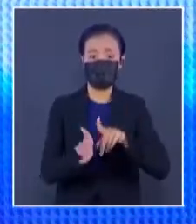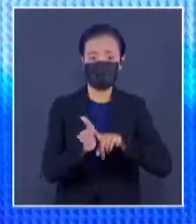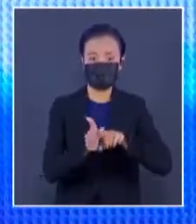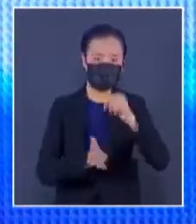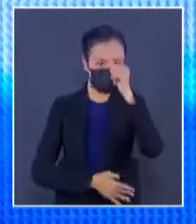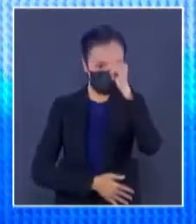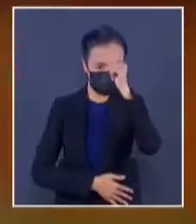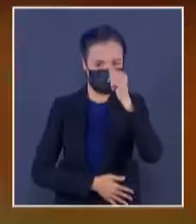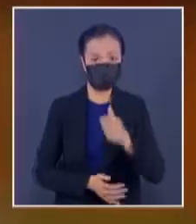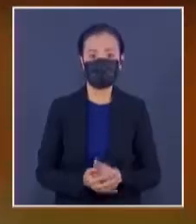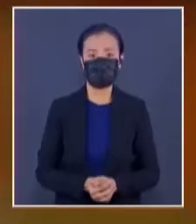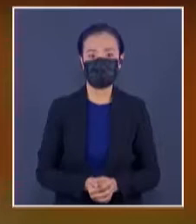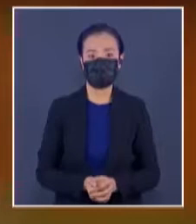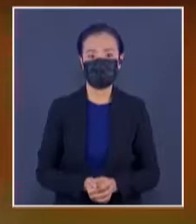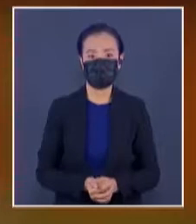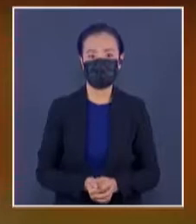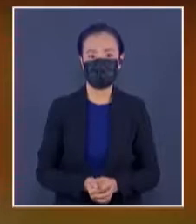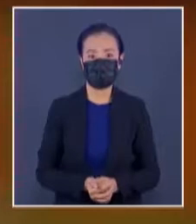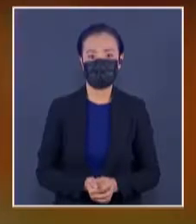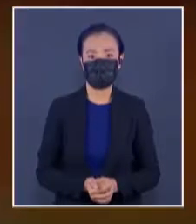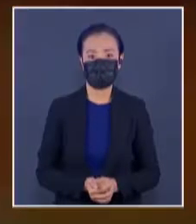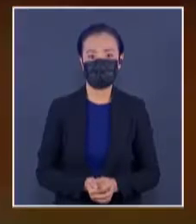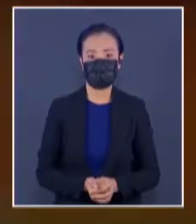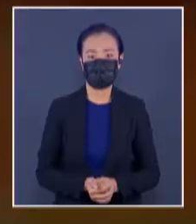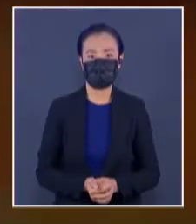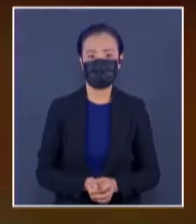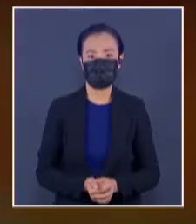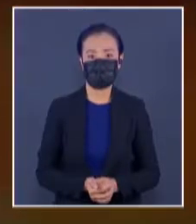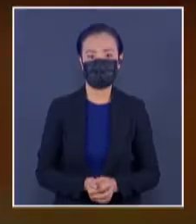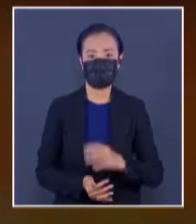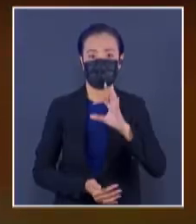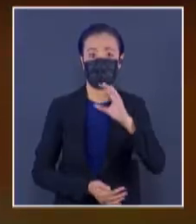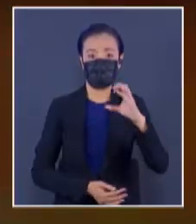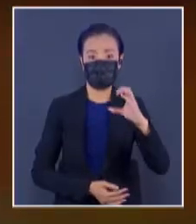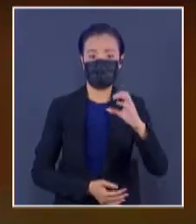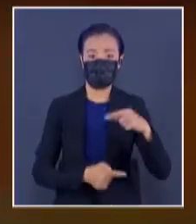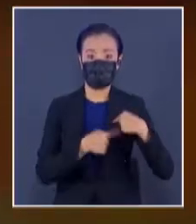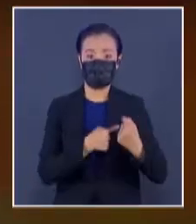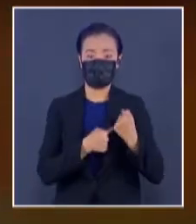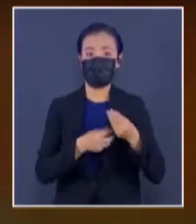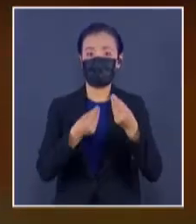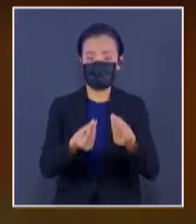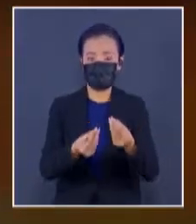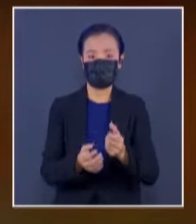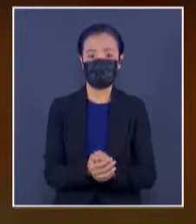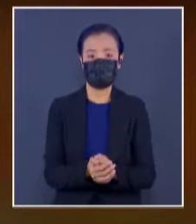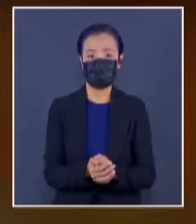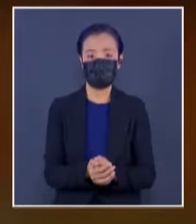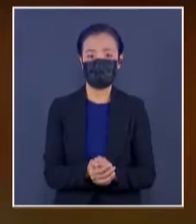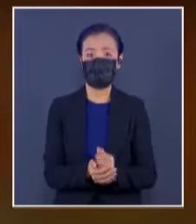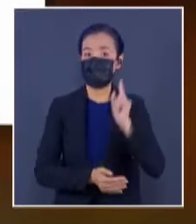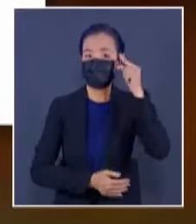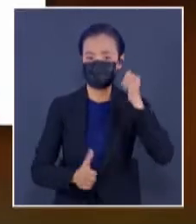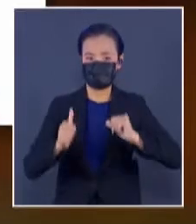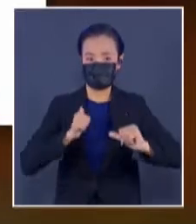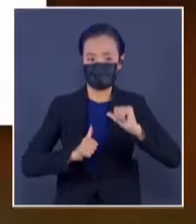พันธุ์ Deltaค่ะก็ทำเอาแฟนๆนะคะตัดเข้าไปให้กำลังใจกันอย่างนั้นแน่นหลังพิธีกรนักแสดง